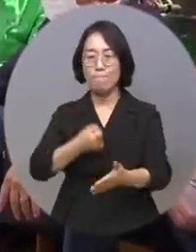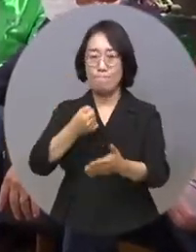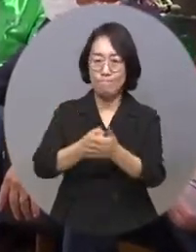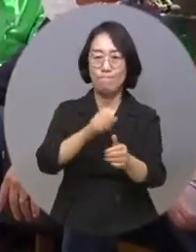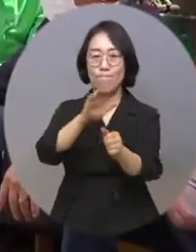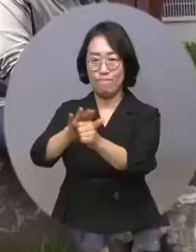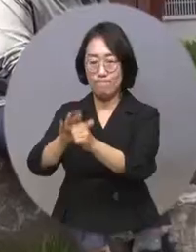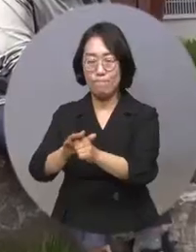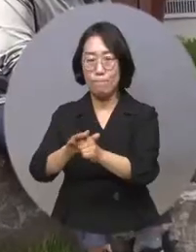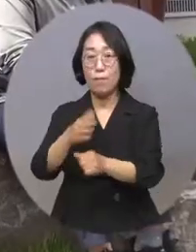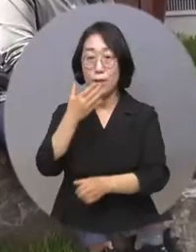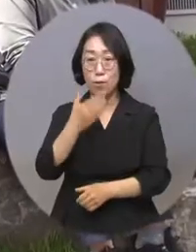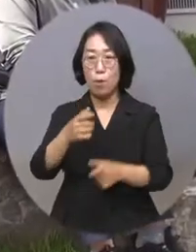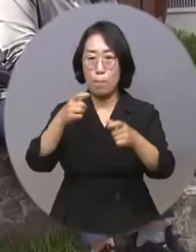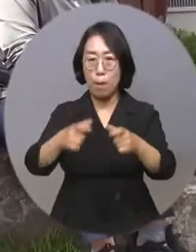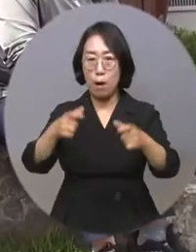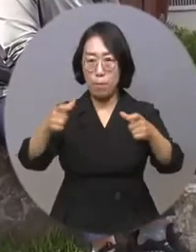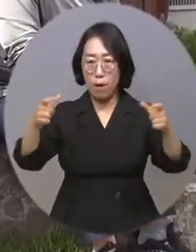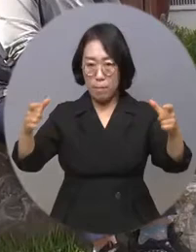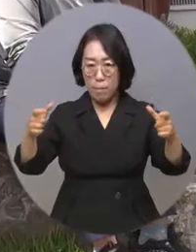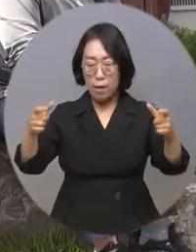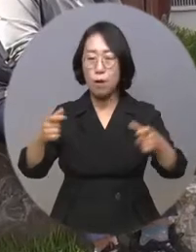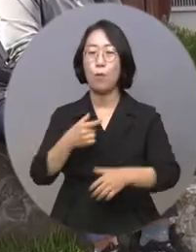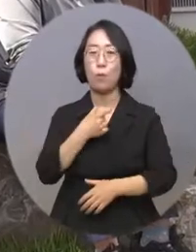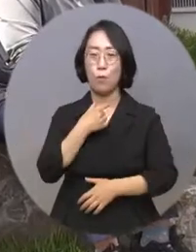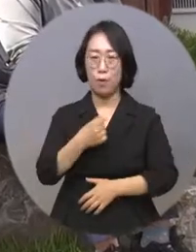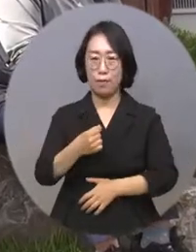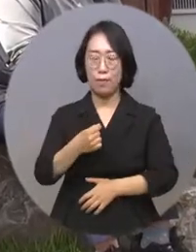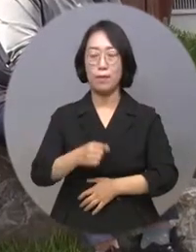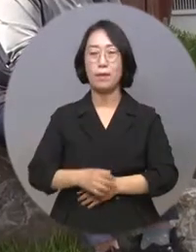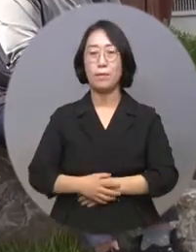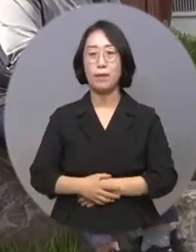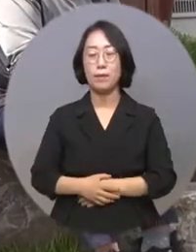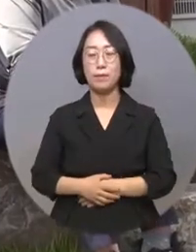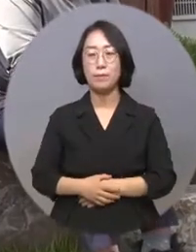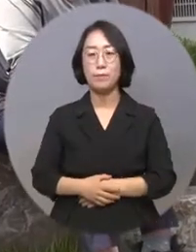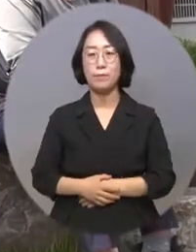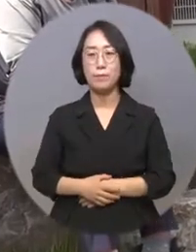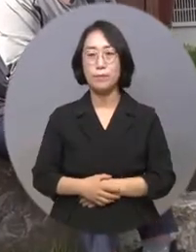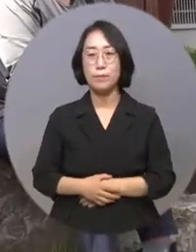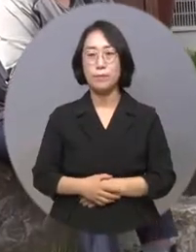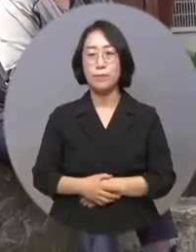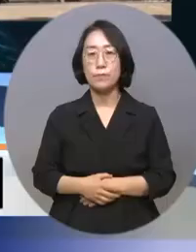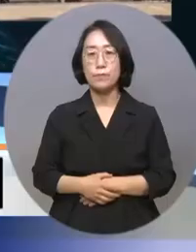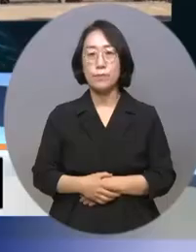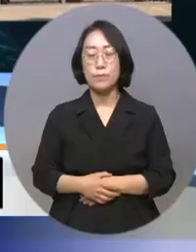자리가 더 마련되기를 기대합니다. 복지TV 뉴스 노혜림입니다.